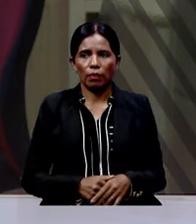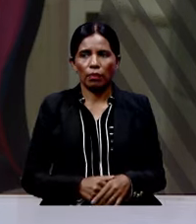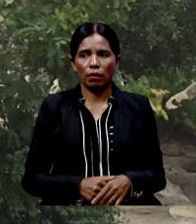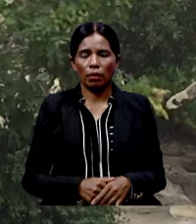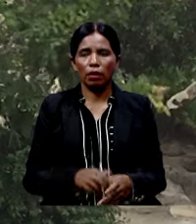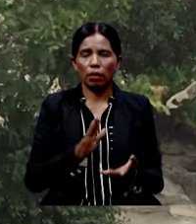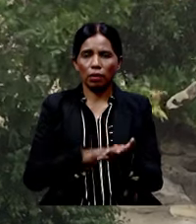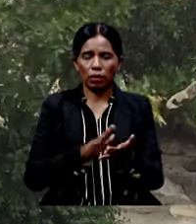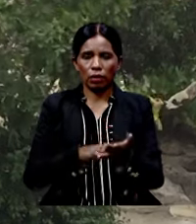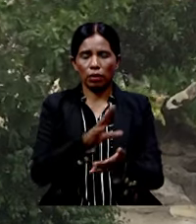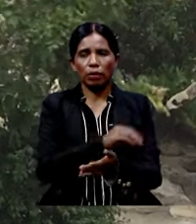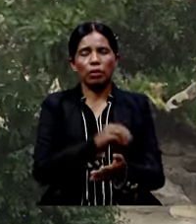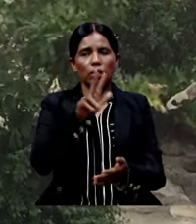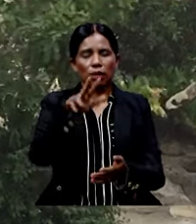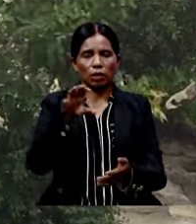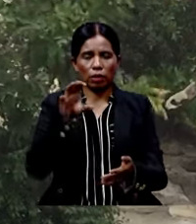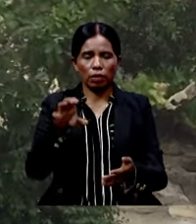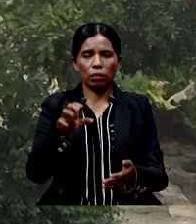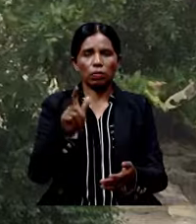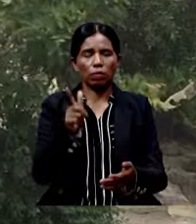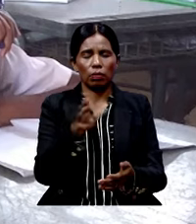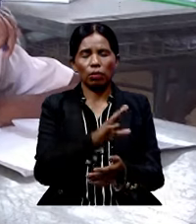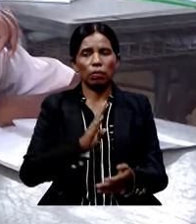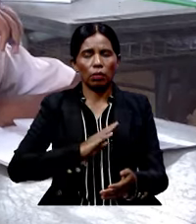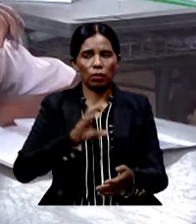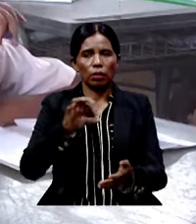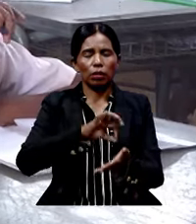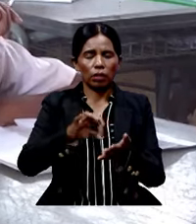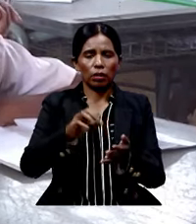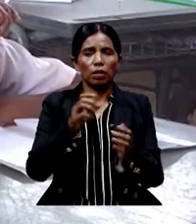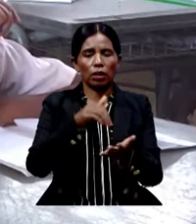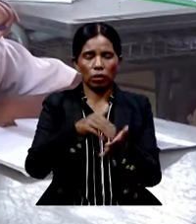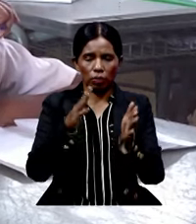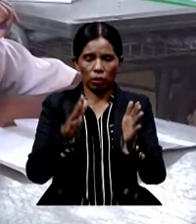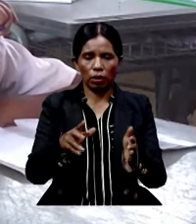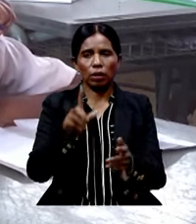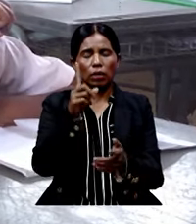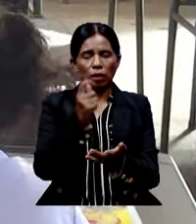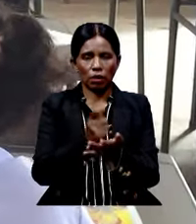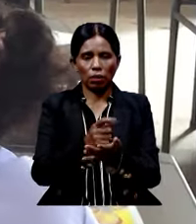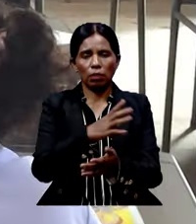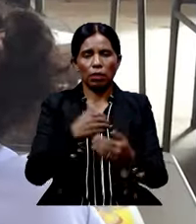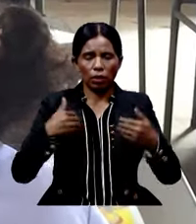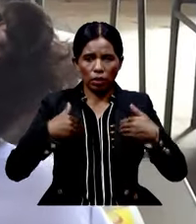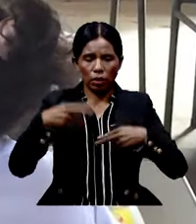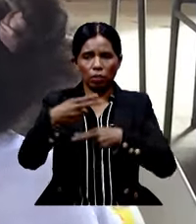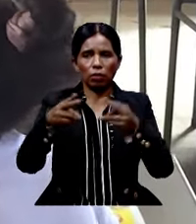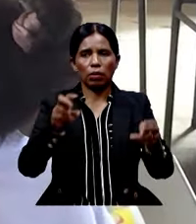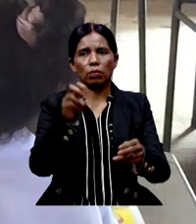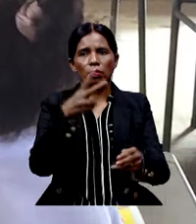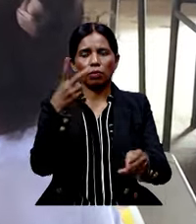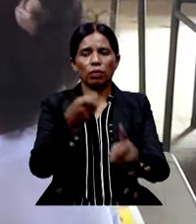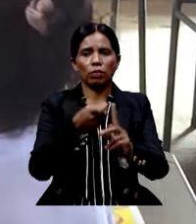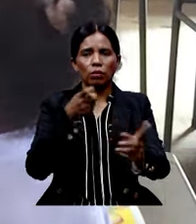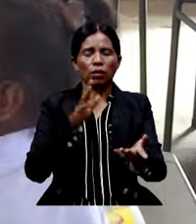Escola Básica Filial 300 Vila Nova Balcão registra estudante Rihung Ida Resen, mai be ia de sala de aula Sanulu Resen Rua. Condição Rus